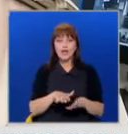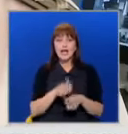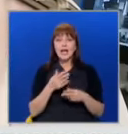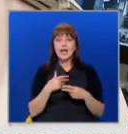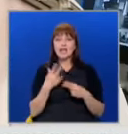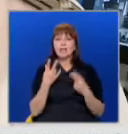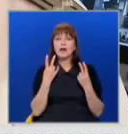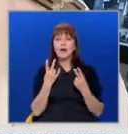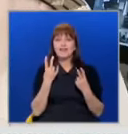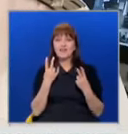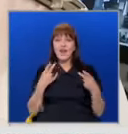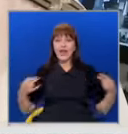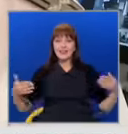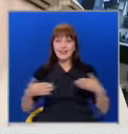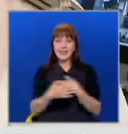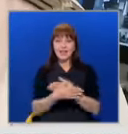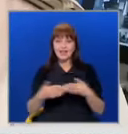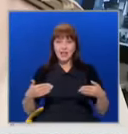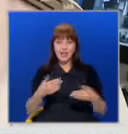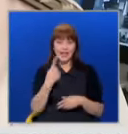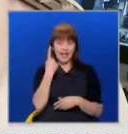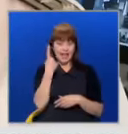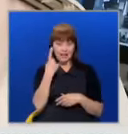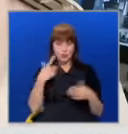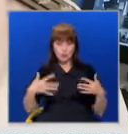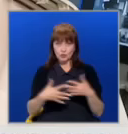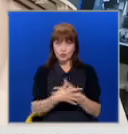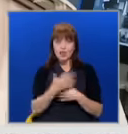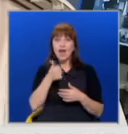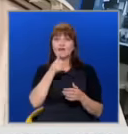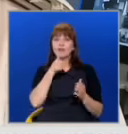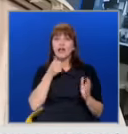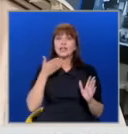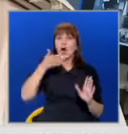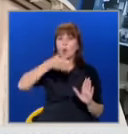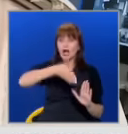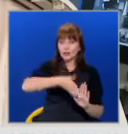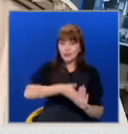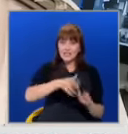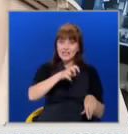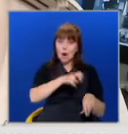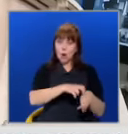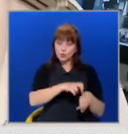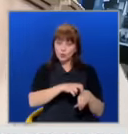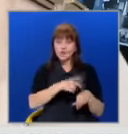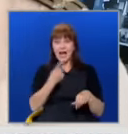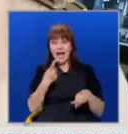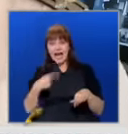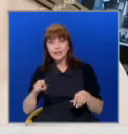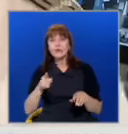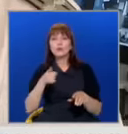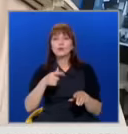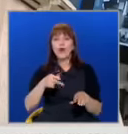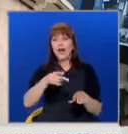насрещни течения на практика. Едното е от водата, която навлиза от делтата на Дунав, а другото е от